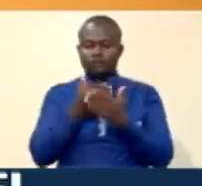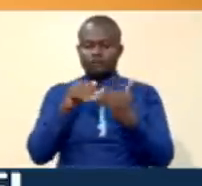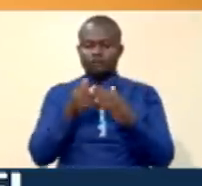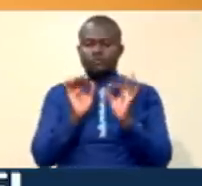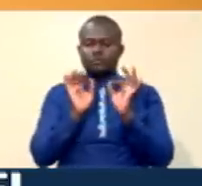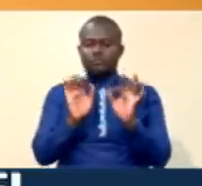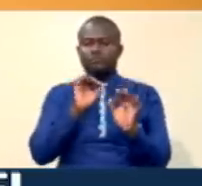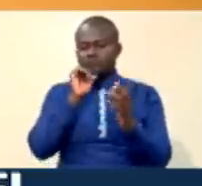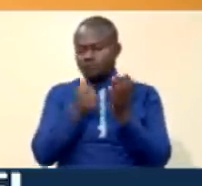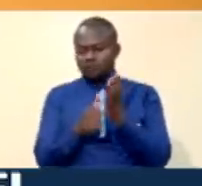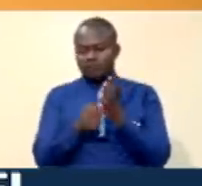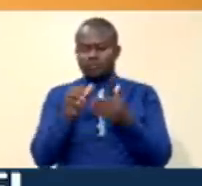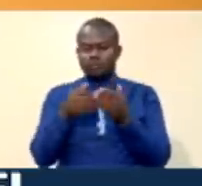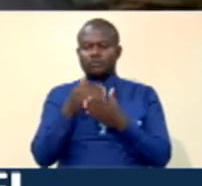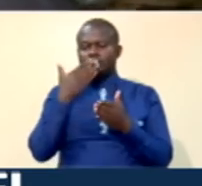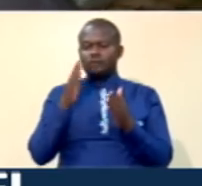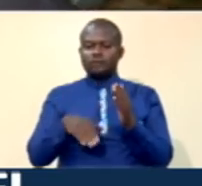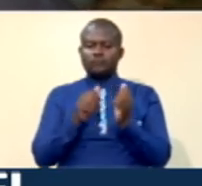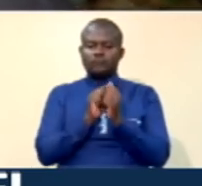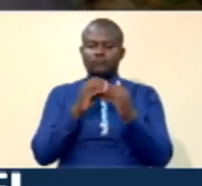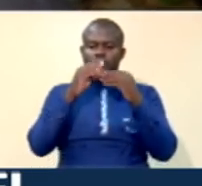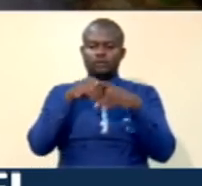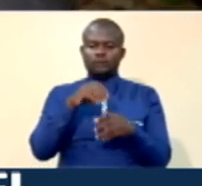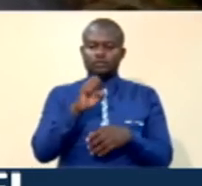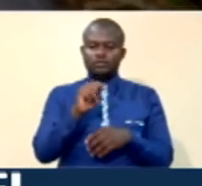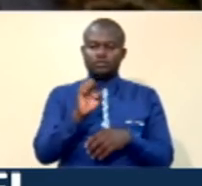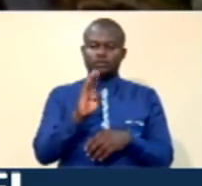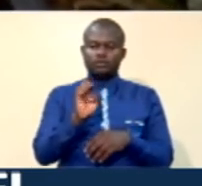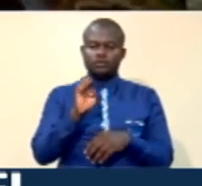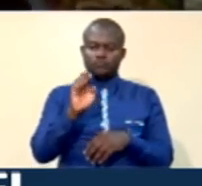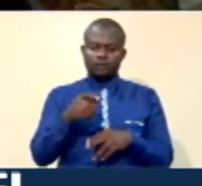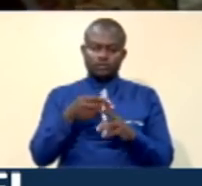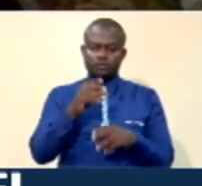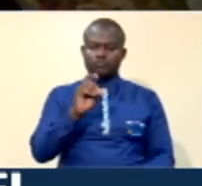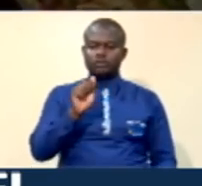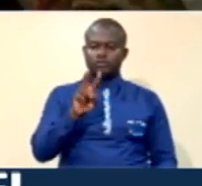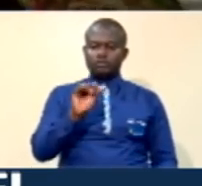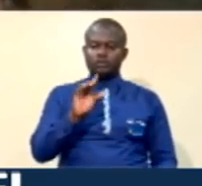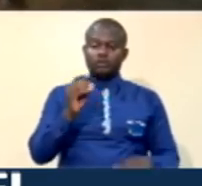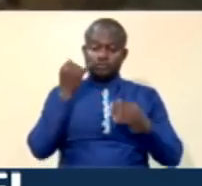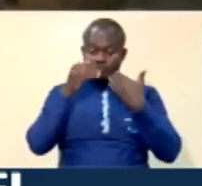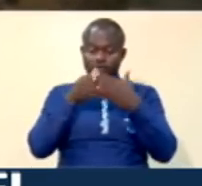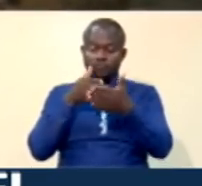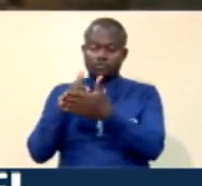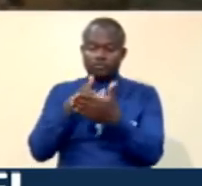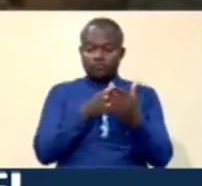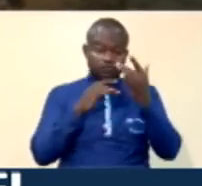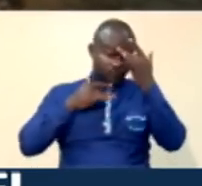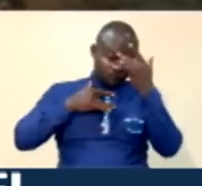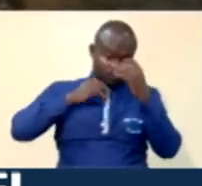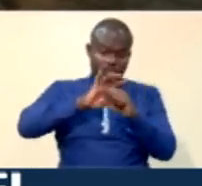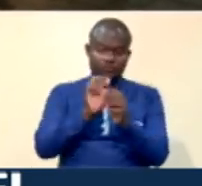haratunganye rwose, ntari biri hari. Umuyobozi wa Enabel mu Rwanda Deg de Prez avuga ko nubwo bakomwe mu nkokora n'icyorezo